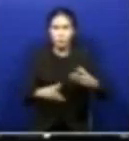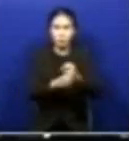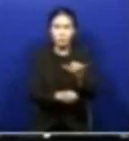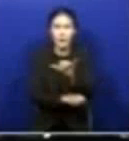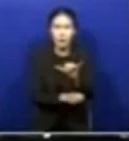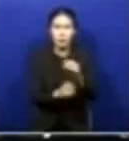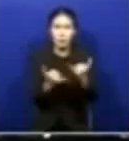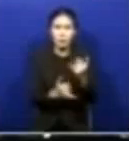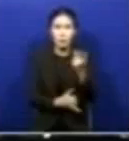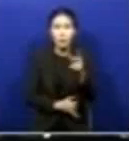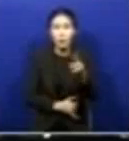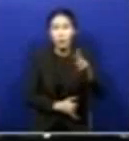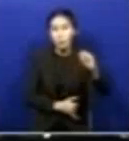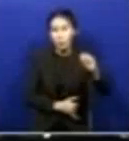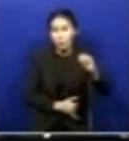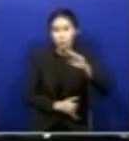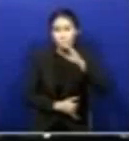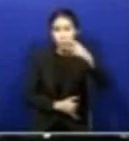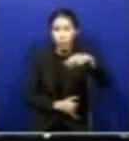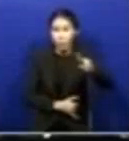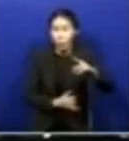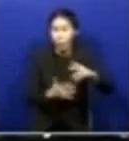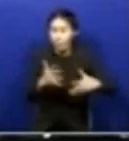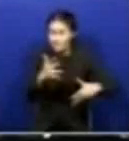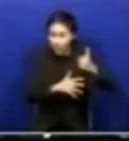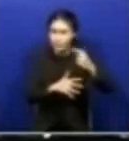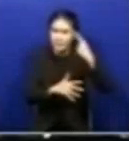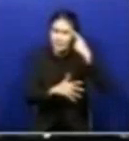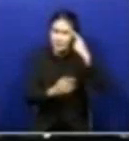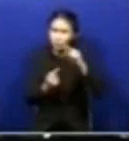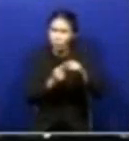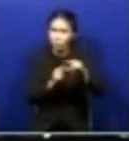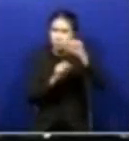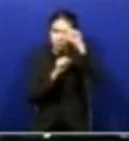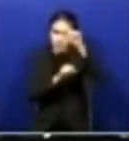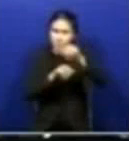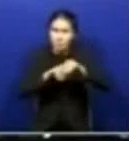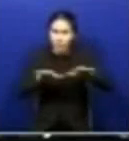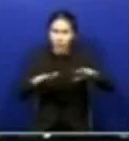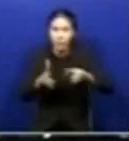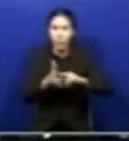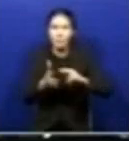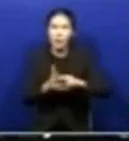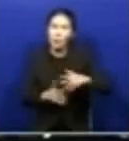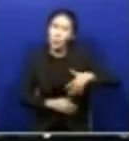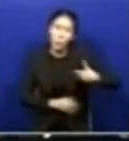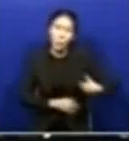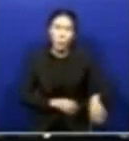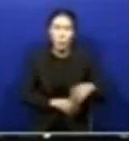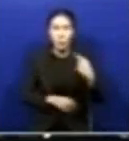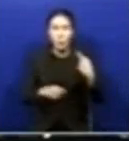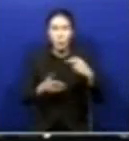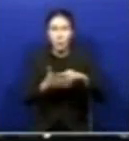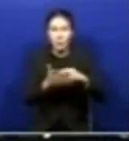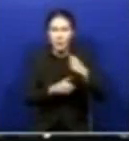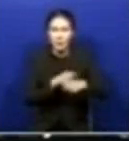บับนี้ผ่านปั๊บโหวตเสร็จประกาศในราชกิจจาโครงการใส่เลยผมว่าเพราะ